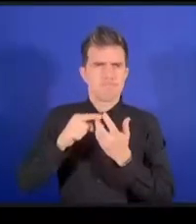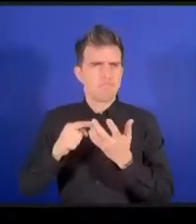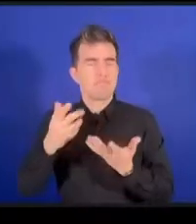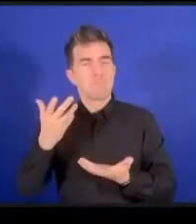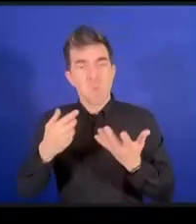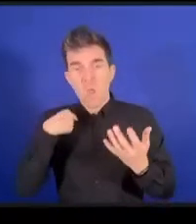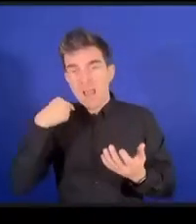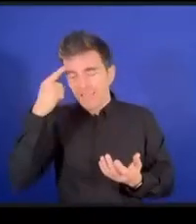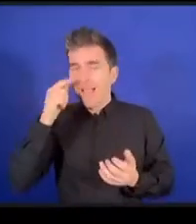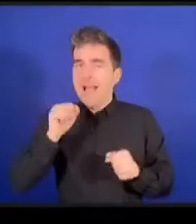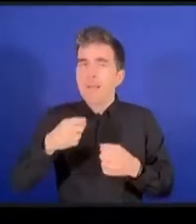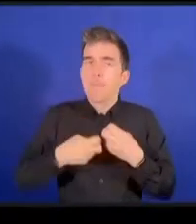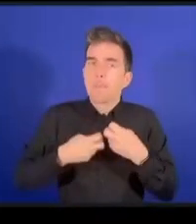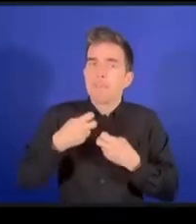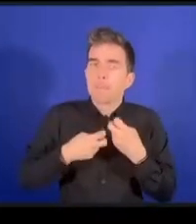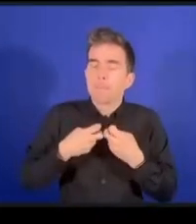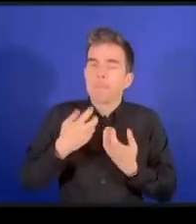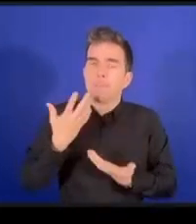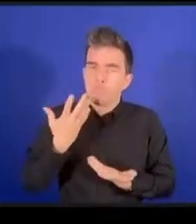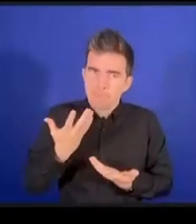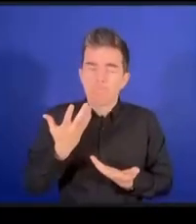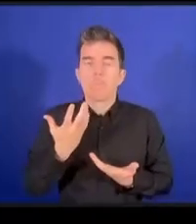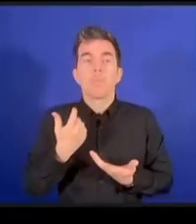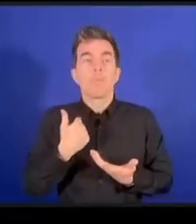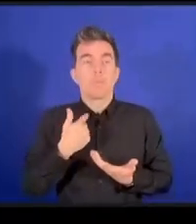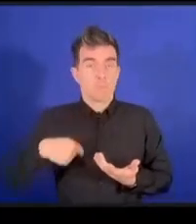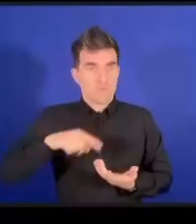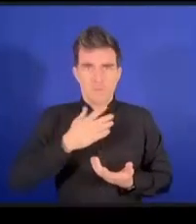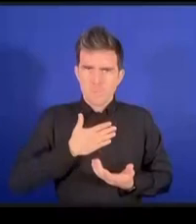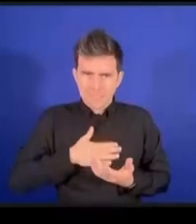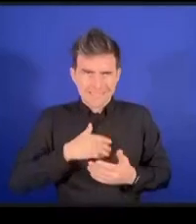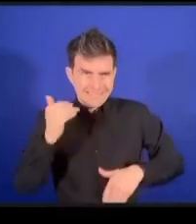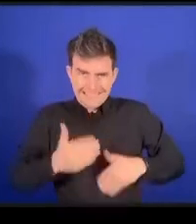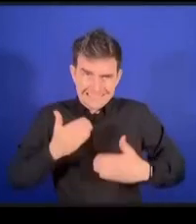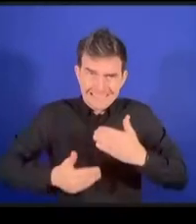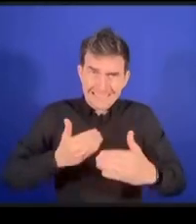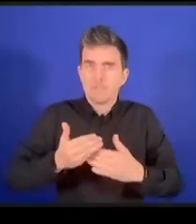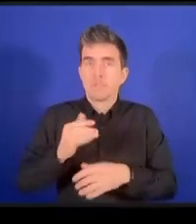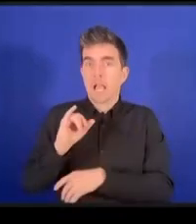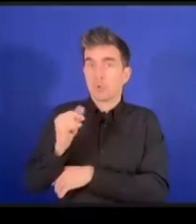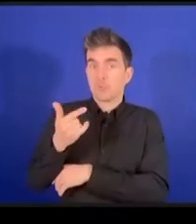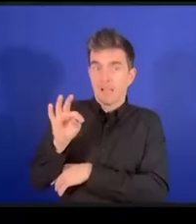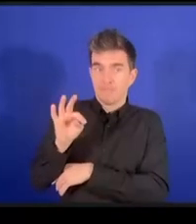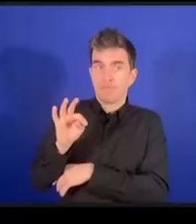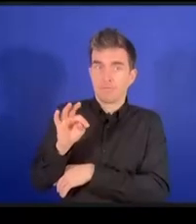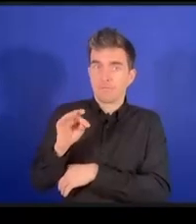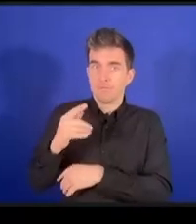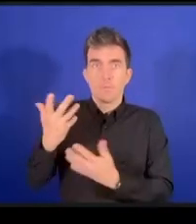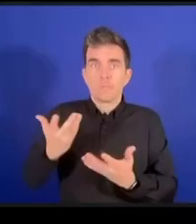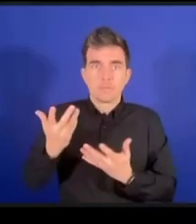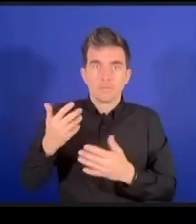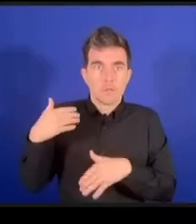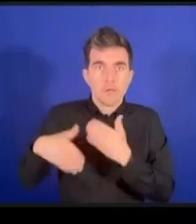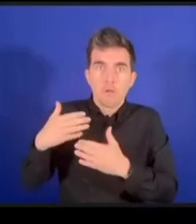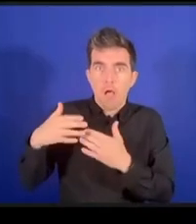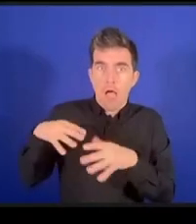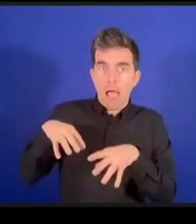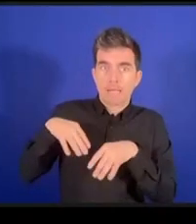ф с тем чтобы нас учли приняли но думаю что будет